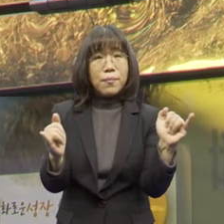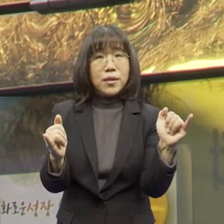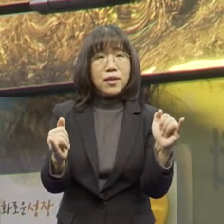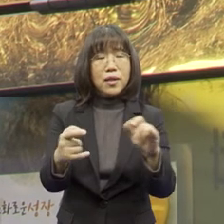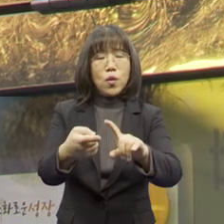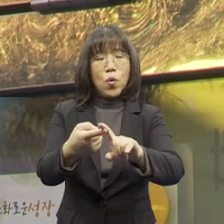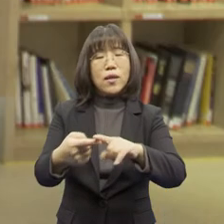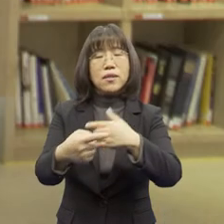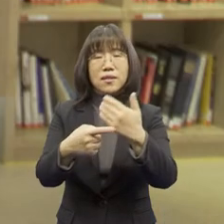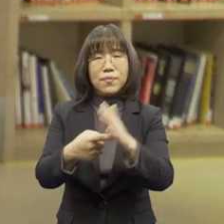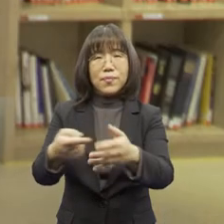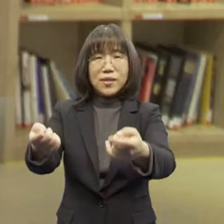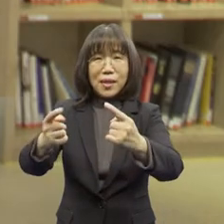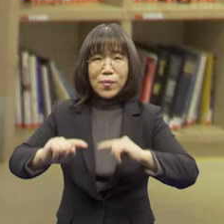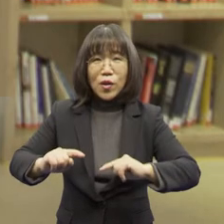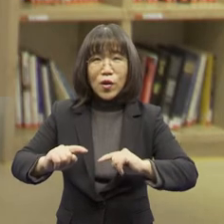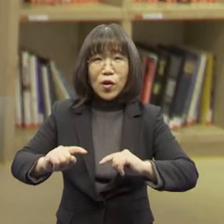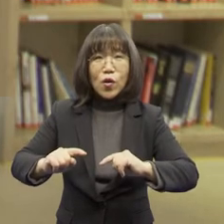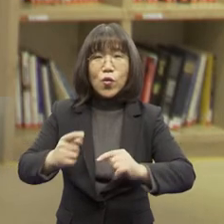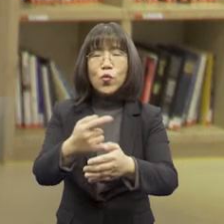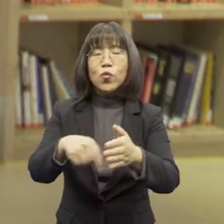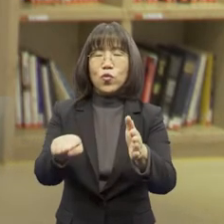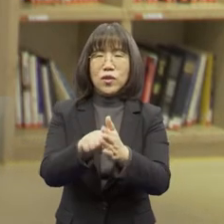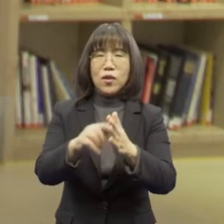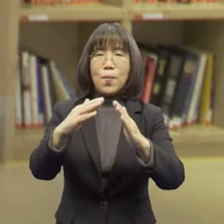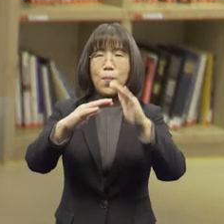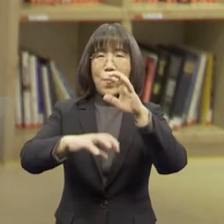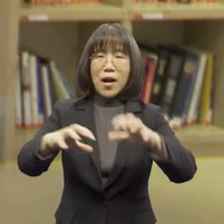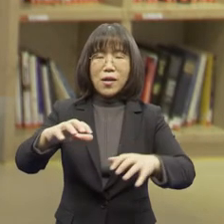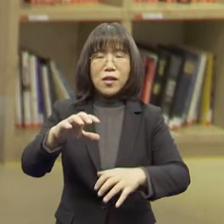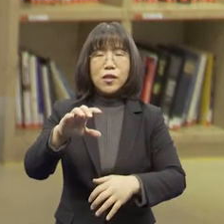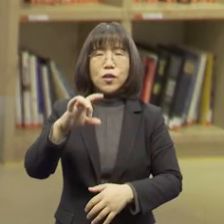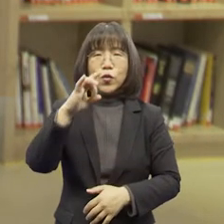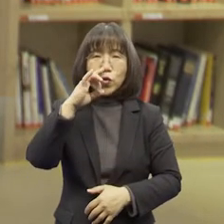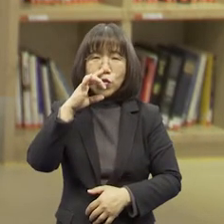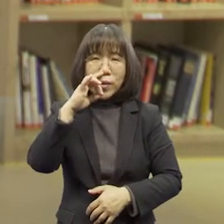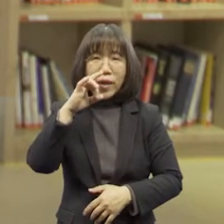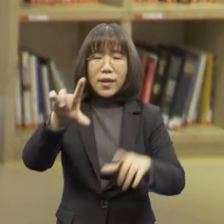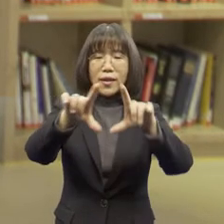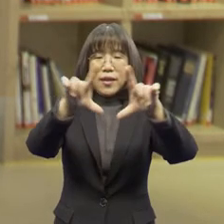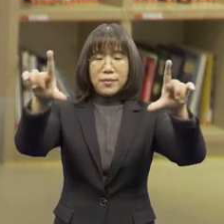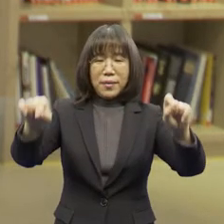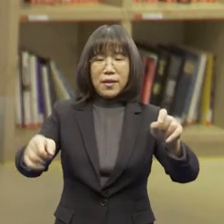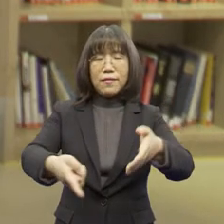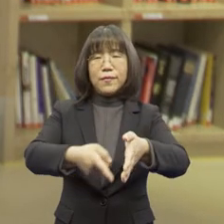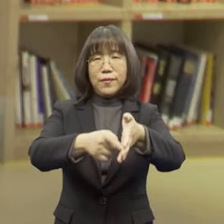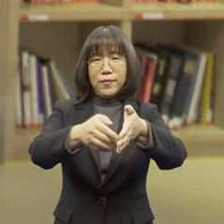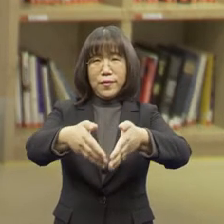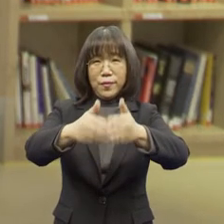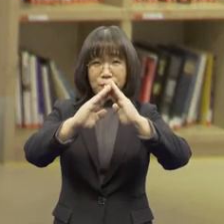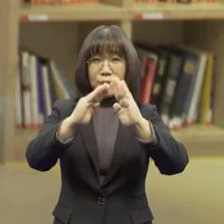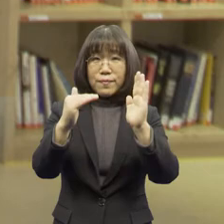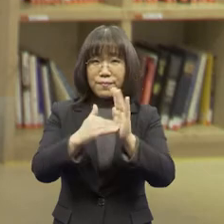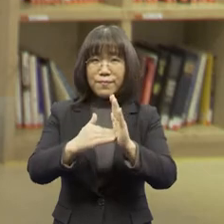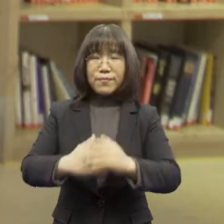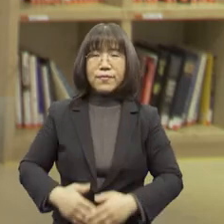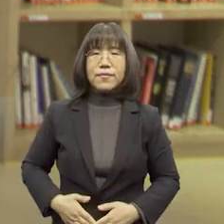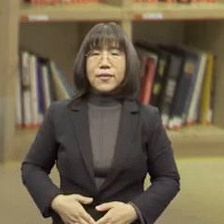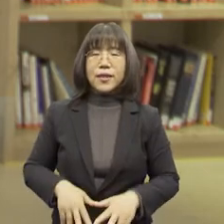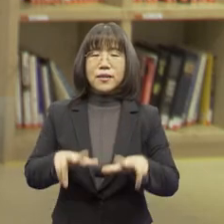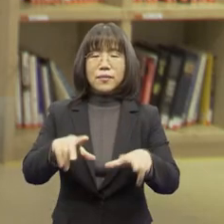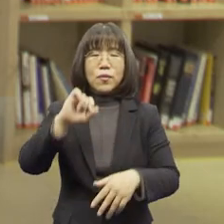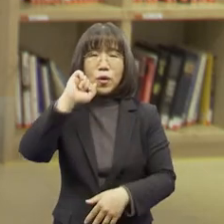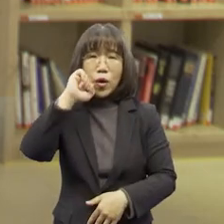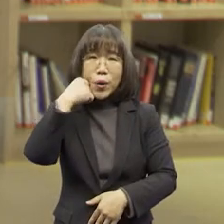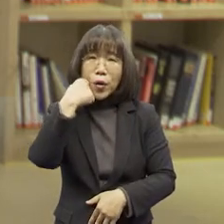많은 주민들이 관심과 참여를 이끌어내기 위하여 마을에 궁금해라는 게시판을 만들었습니다.